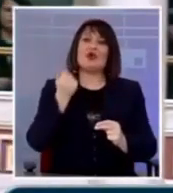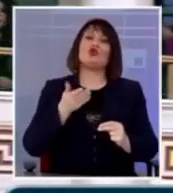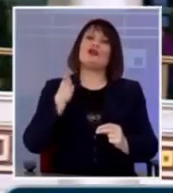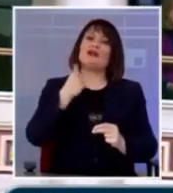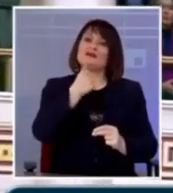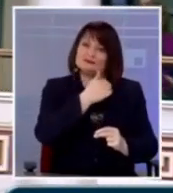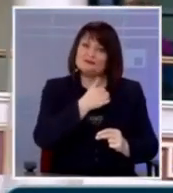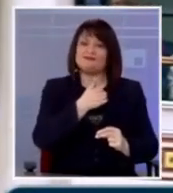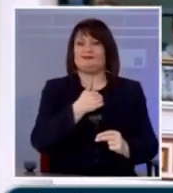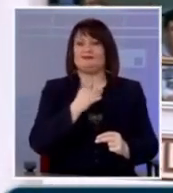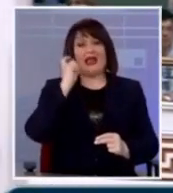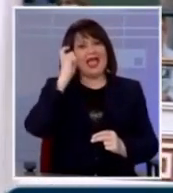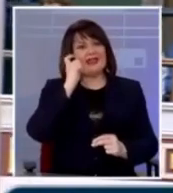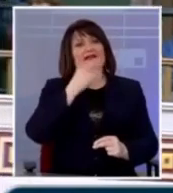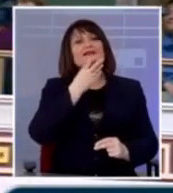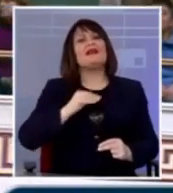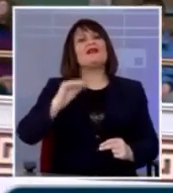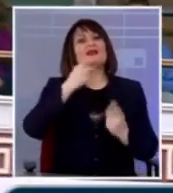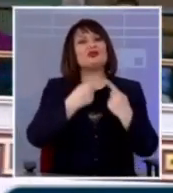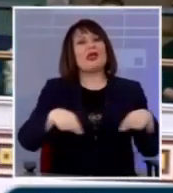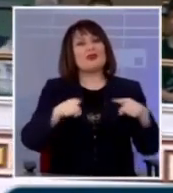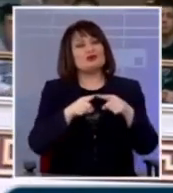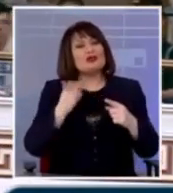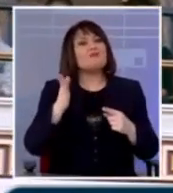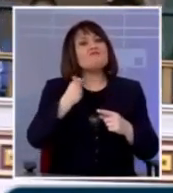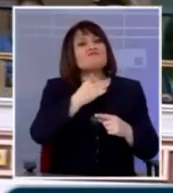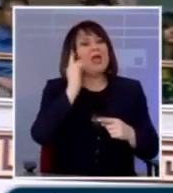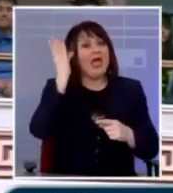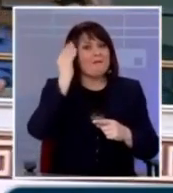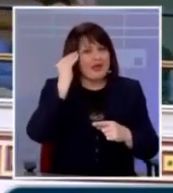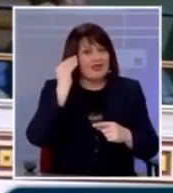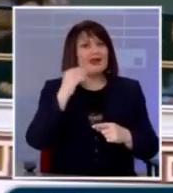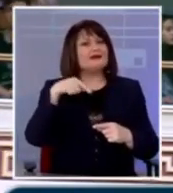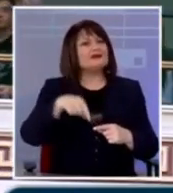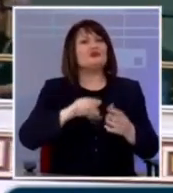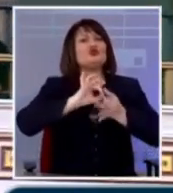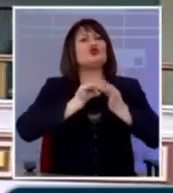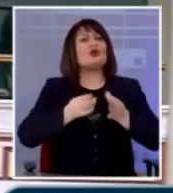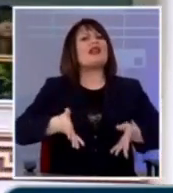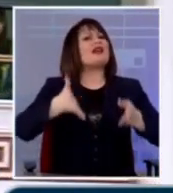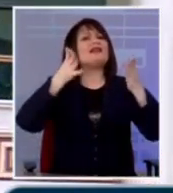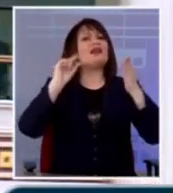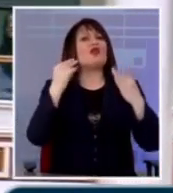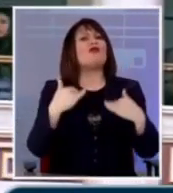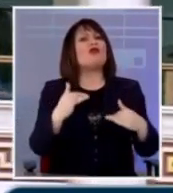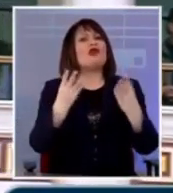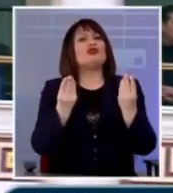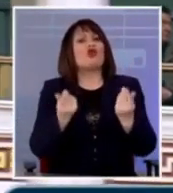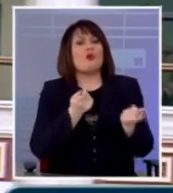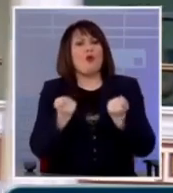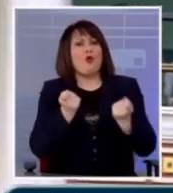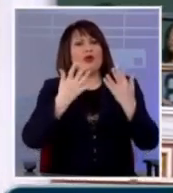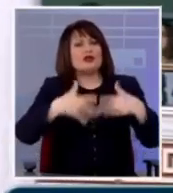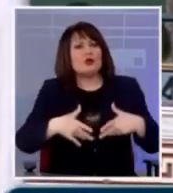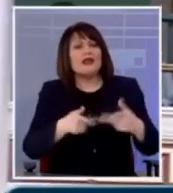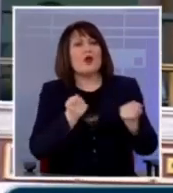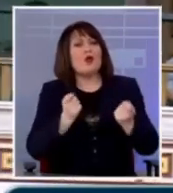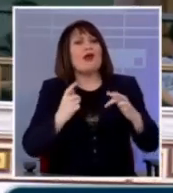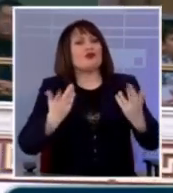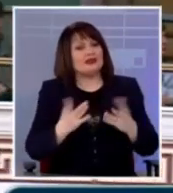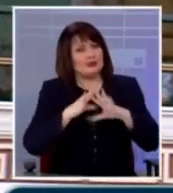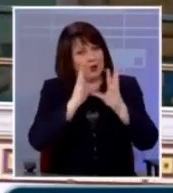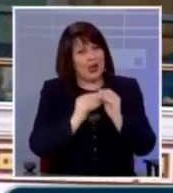στην έκθεση της αίθουσας Ελευθερίου Βενιζέλου και ενημερώθηκαν για την ιστορία του κτηρίου και τον τρόπο οργάνωσης και λειτουργίας της